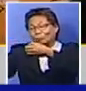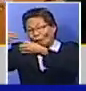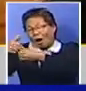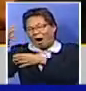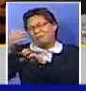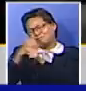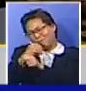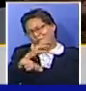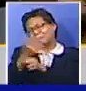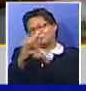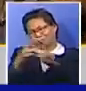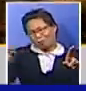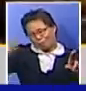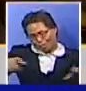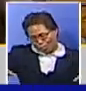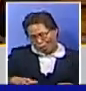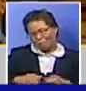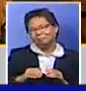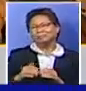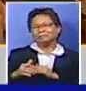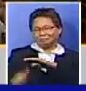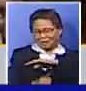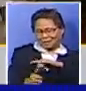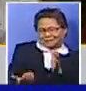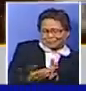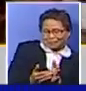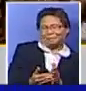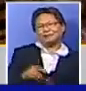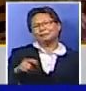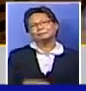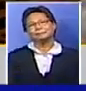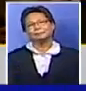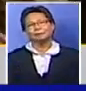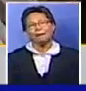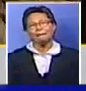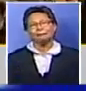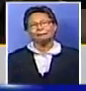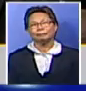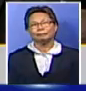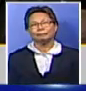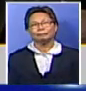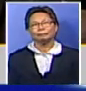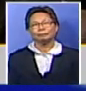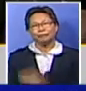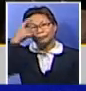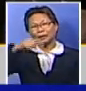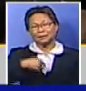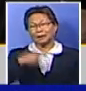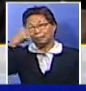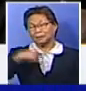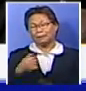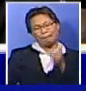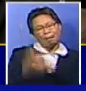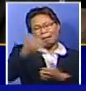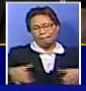cabarannya dan persiapan perlu dilakukan dari peringkat asas semula bagi saya paling penting